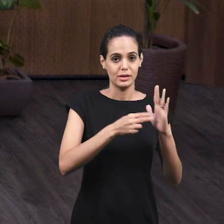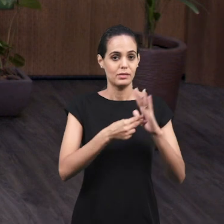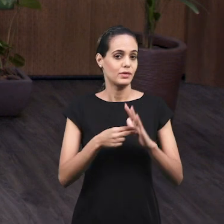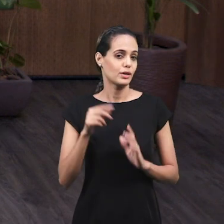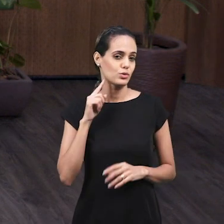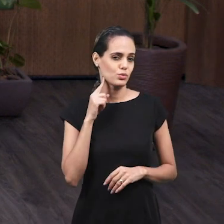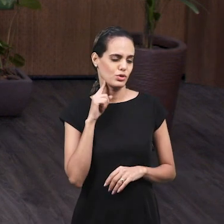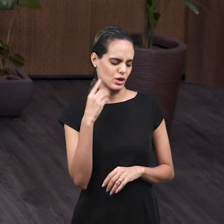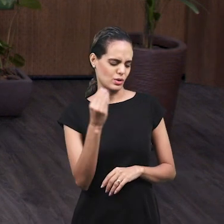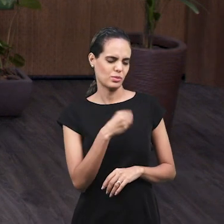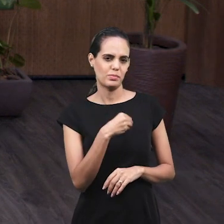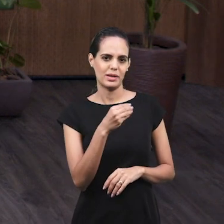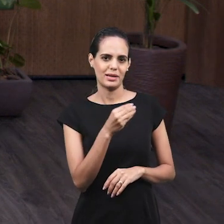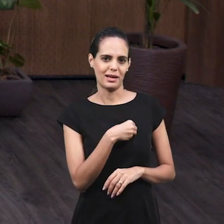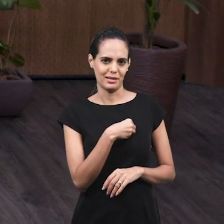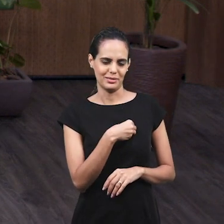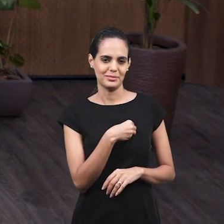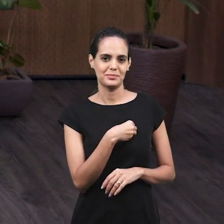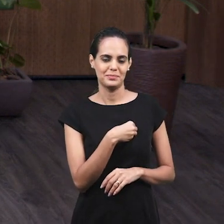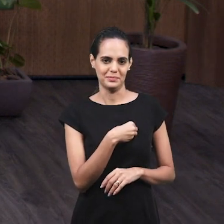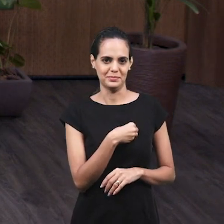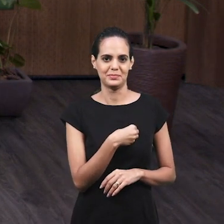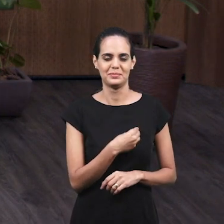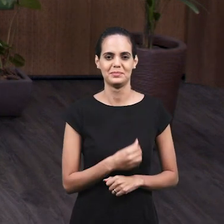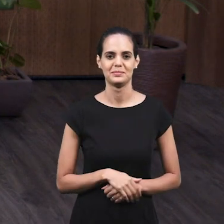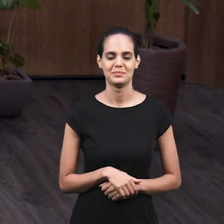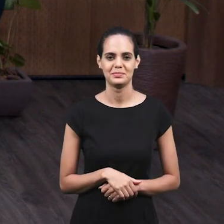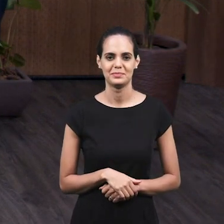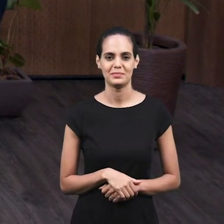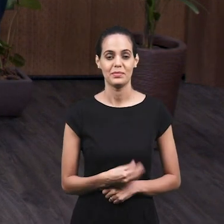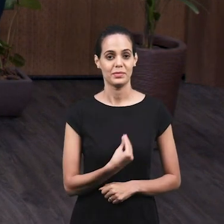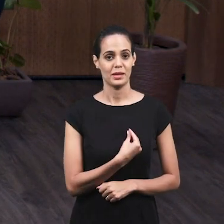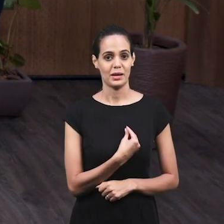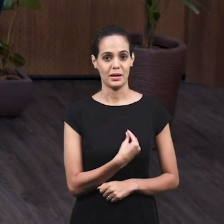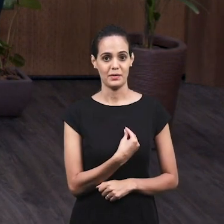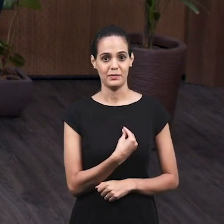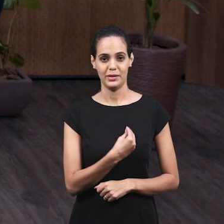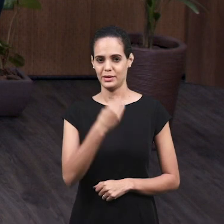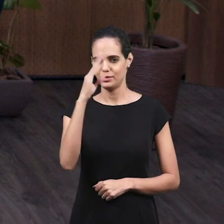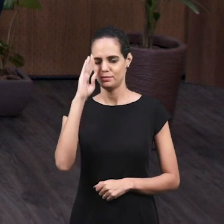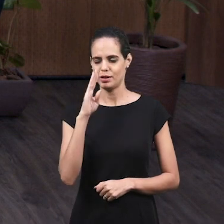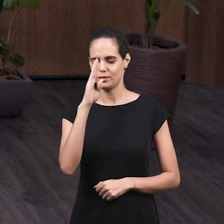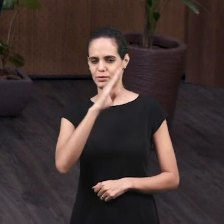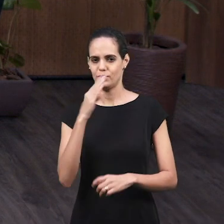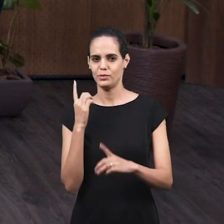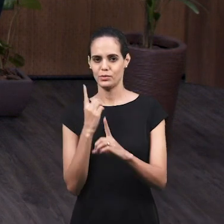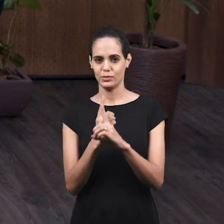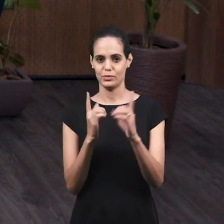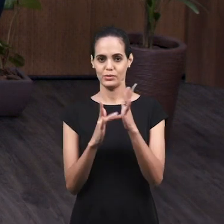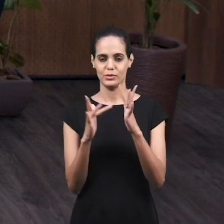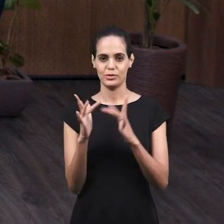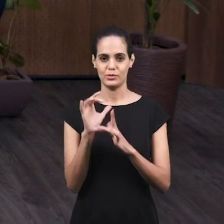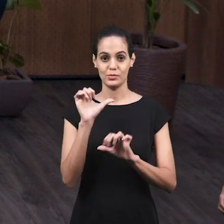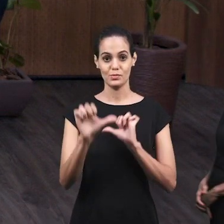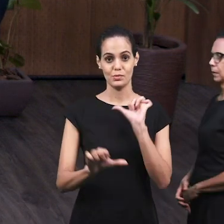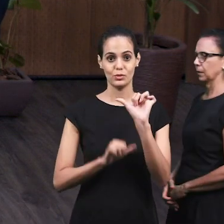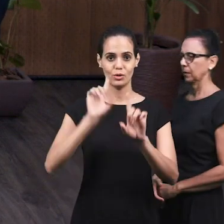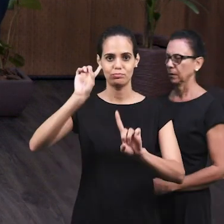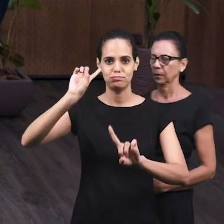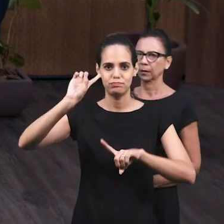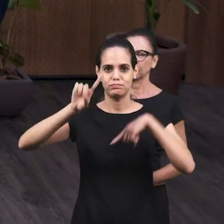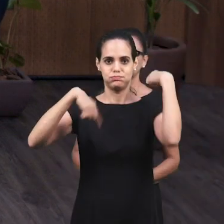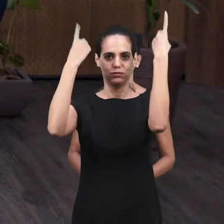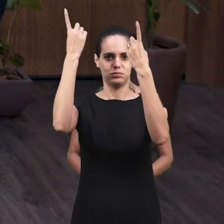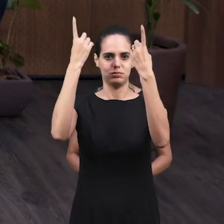la saleté de l'ancienne vie. En vérité, sa vie, à partir de la rencontre avec le Seigneur